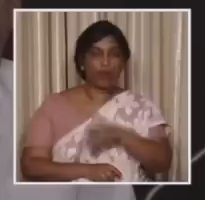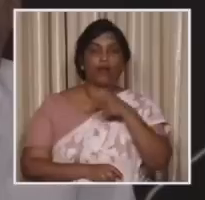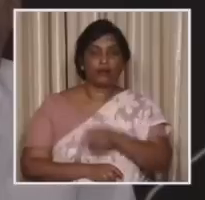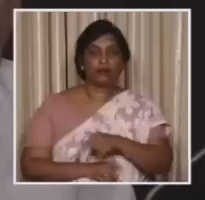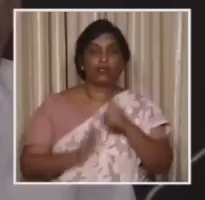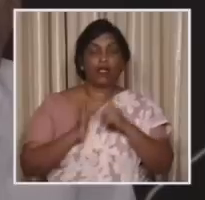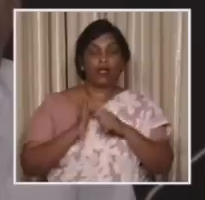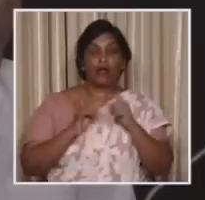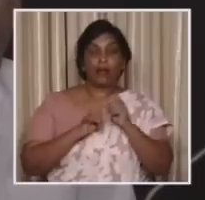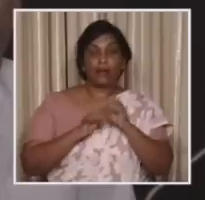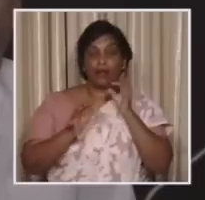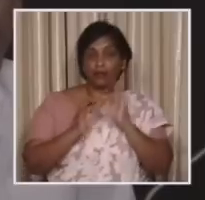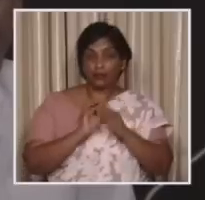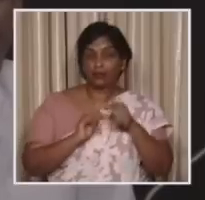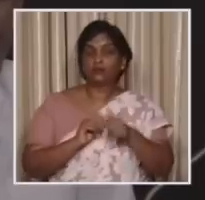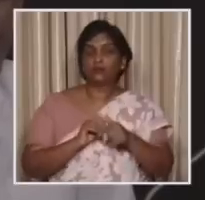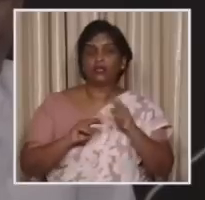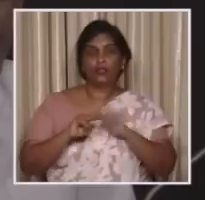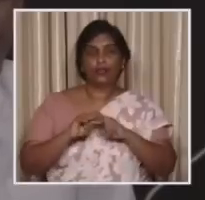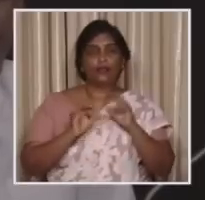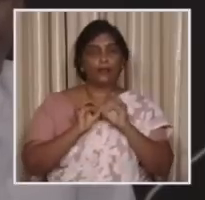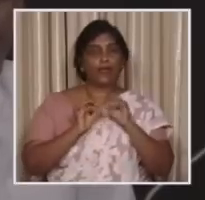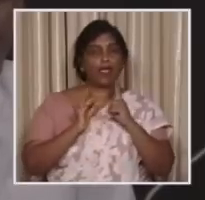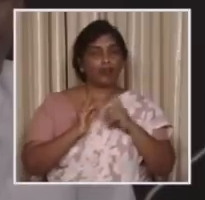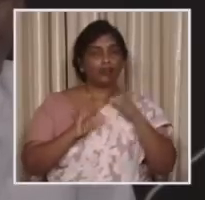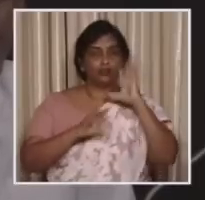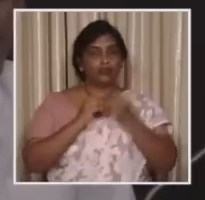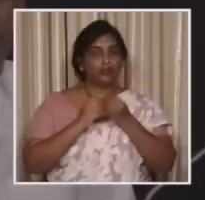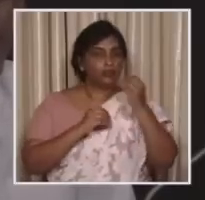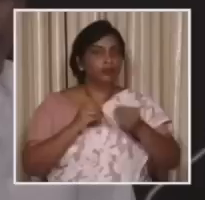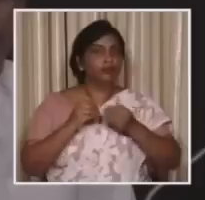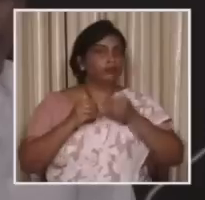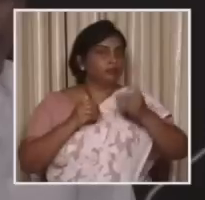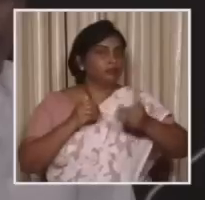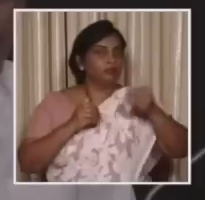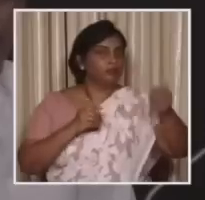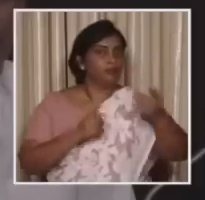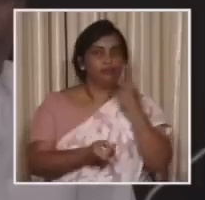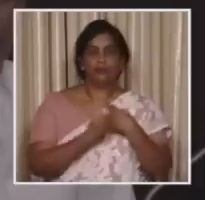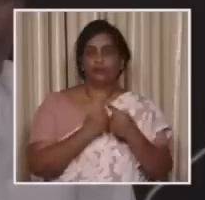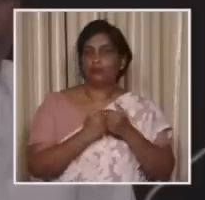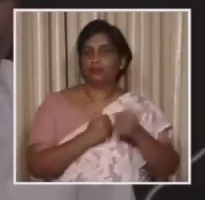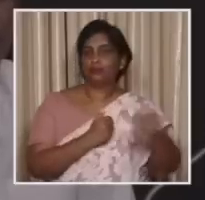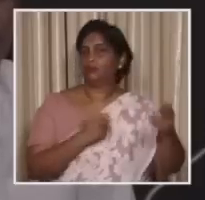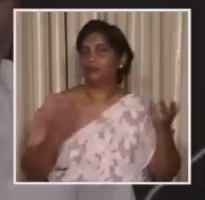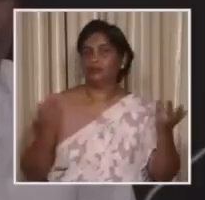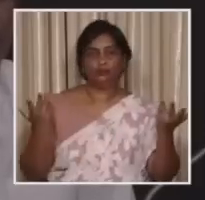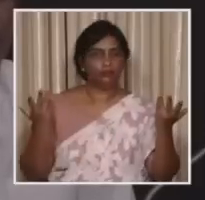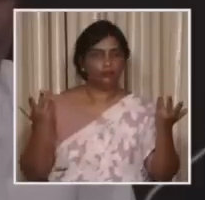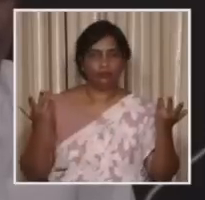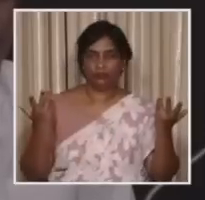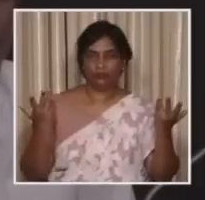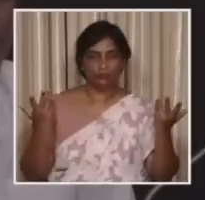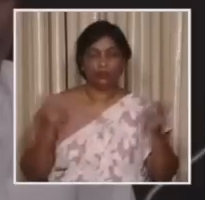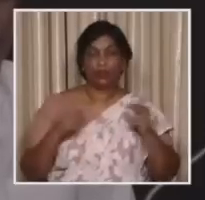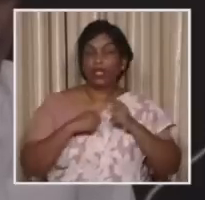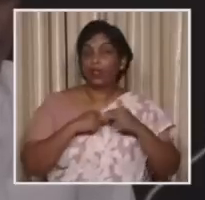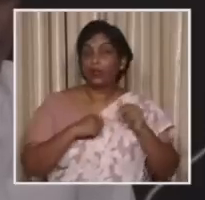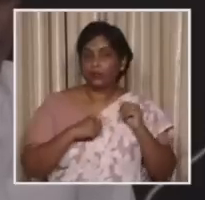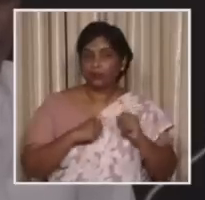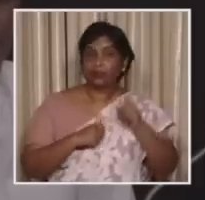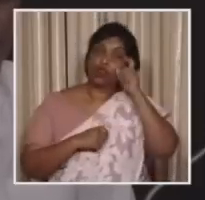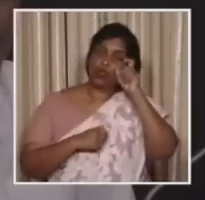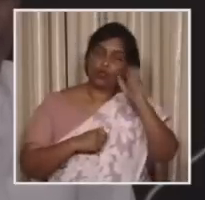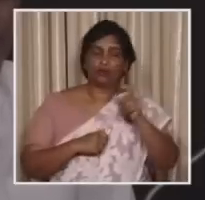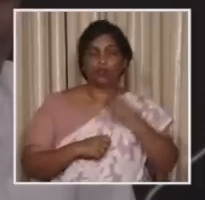ip address ekak sambandha fbi ekak denawa toraturu habai etenin ehaata pareekshane sidu nove mokada hetuwa hoyala